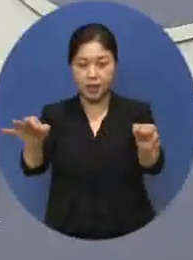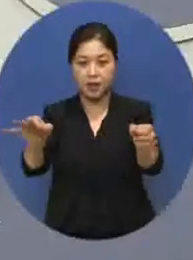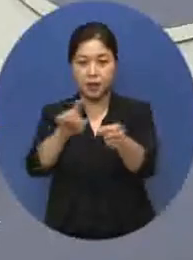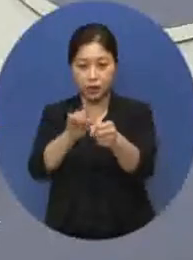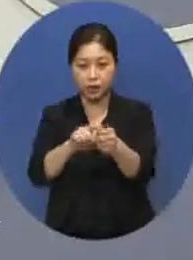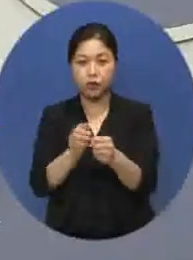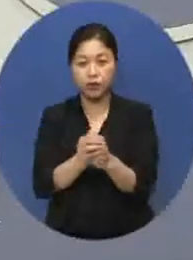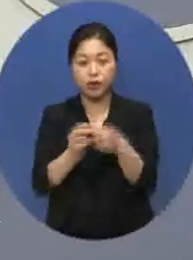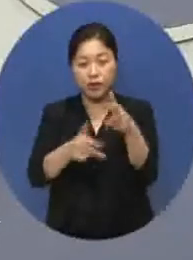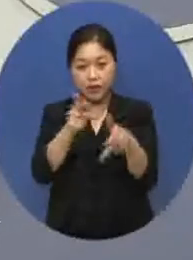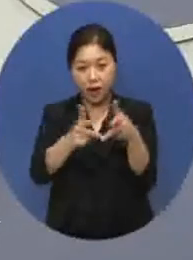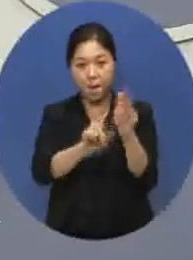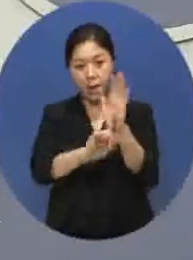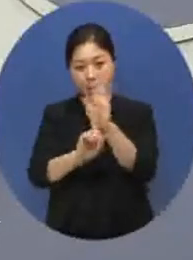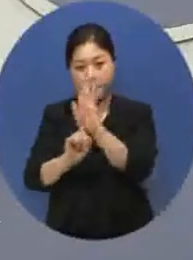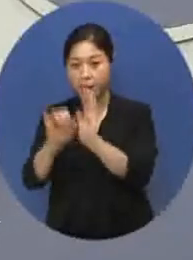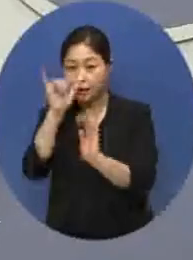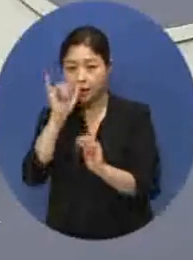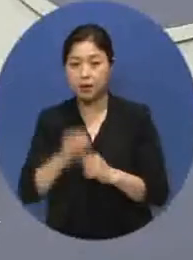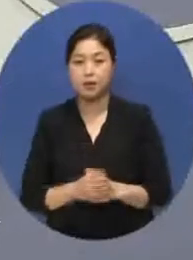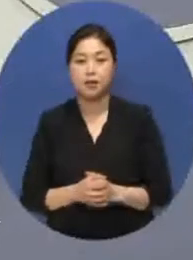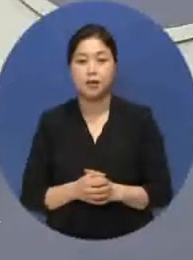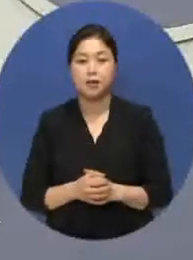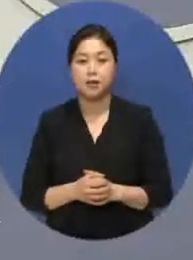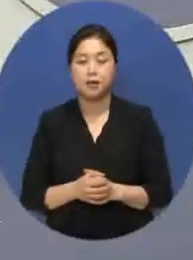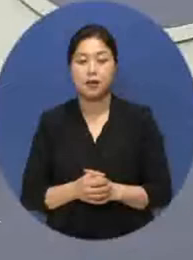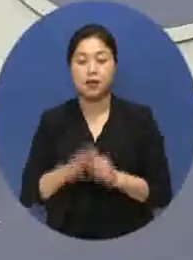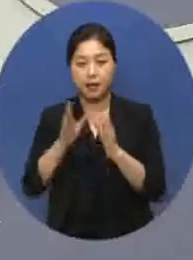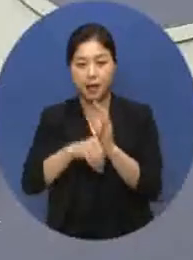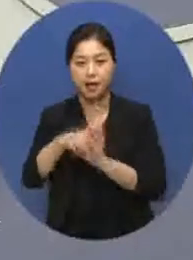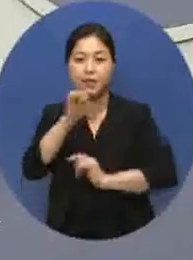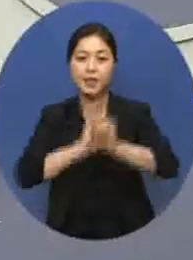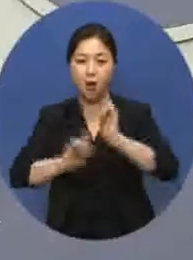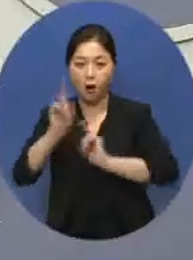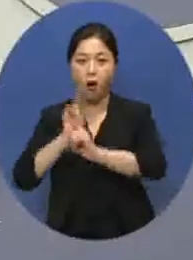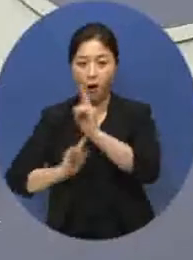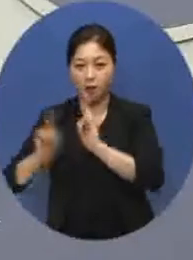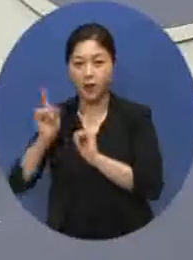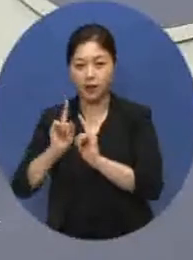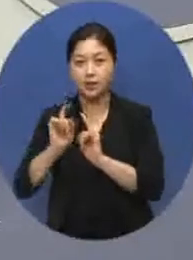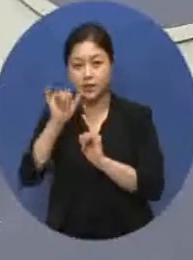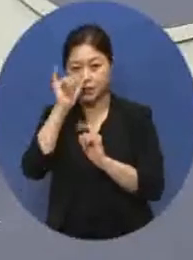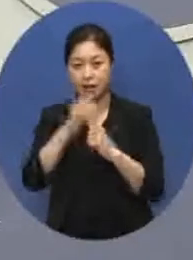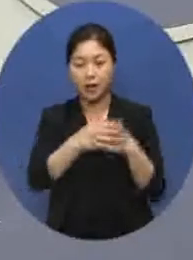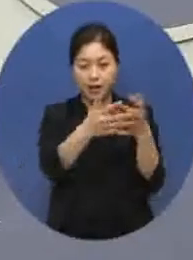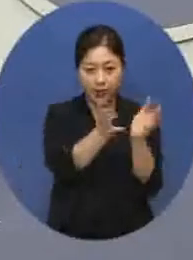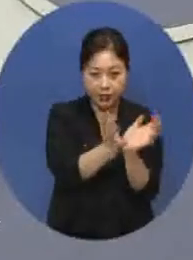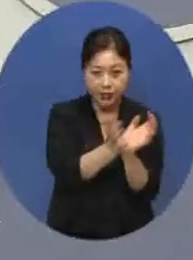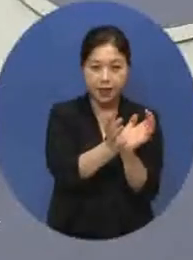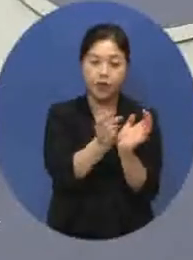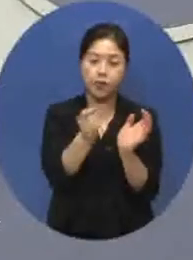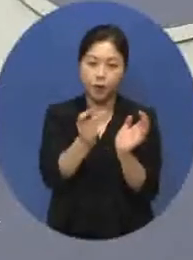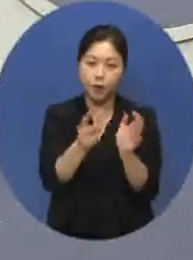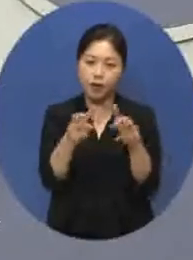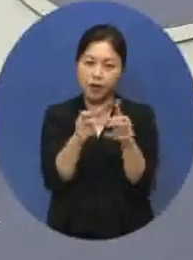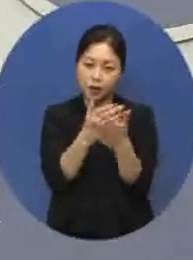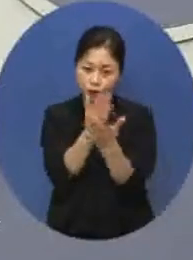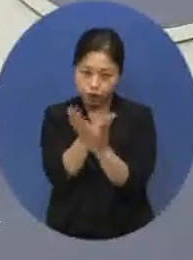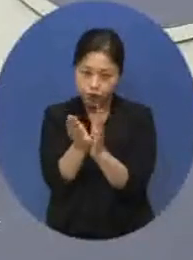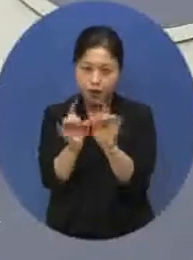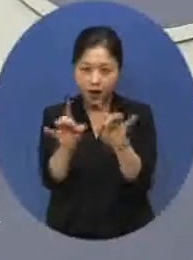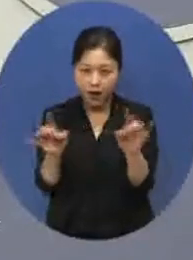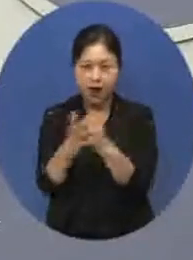사업 공모를 하는데 거기 이제 많은 분들이 거기에 응모를 하시죠. 뭐 단체별 뭐 여러 가지 유형별